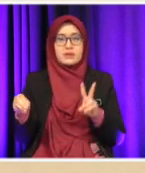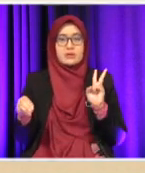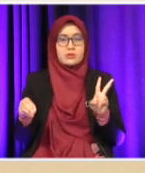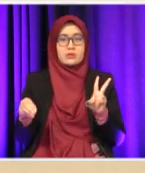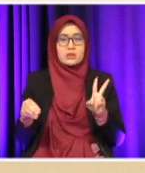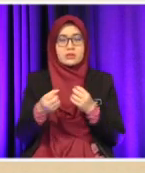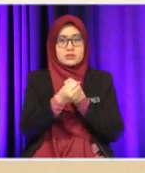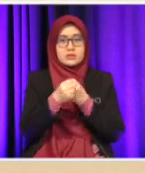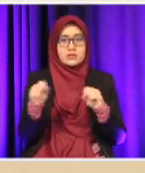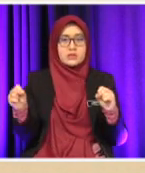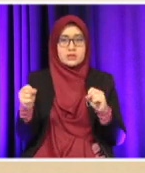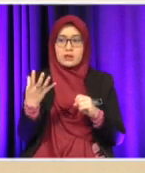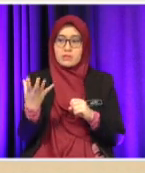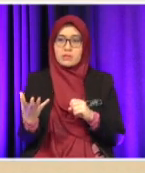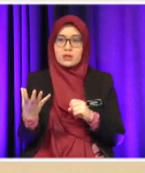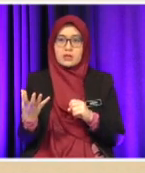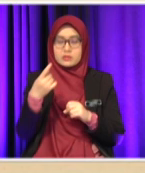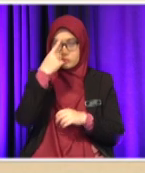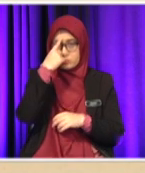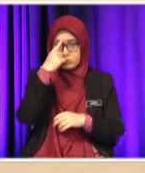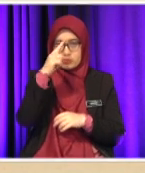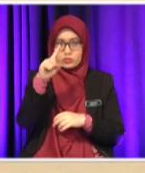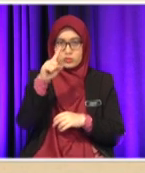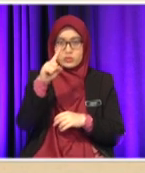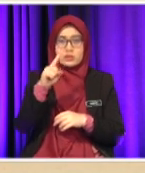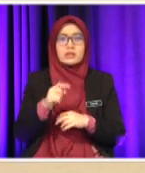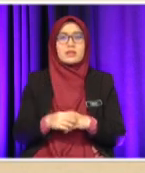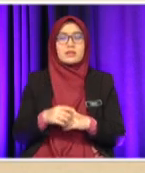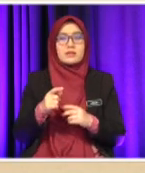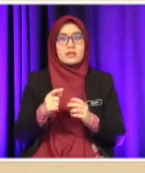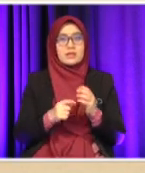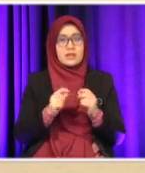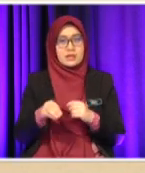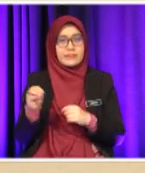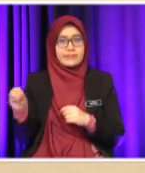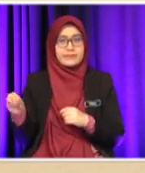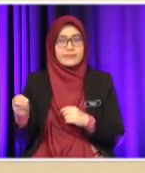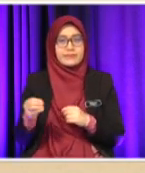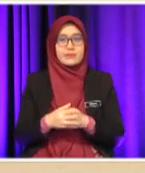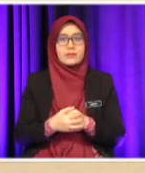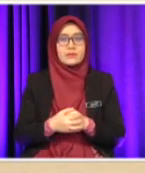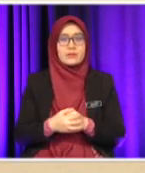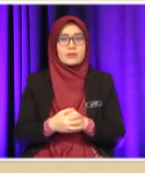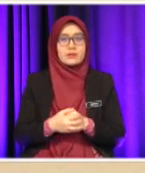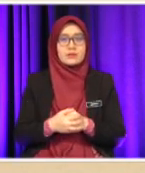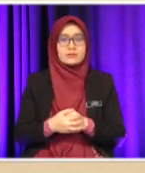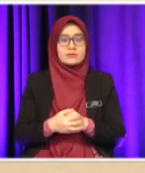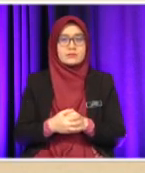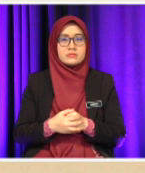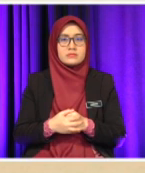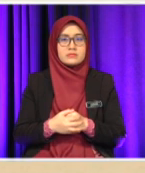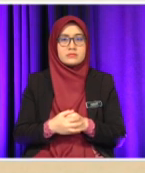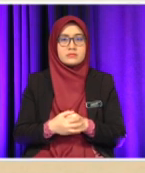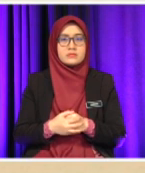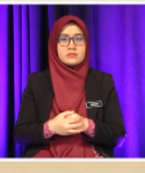dan tempat ataupun kolam pembesaran ya apa semai kita masukkan dalam kolam pembesaran semuanya